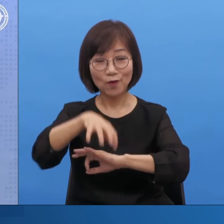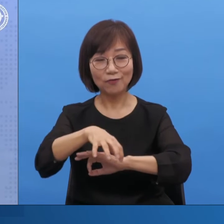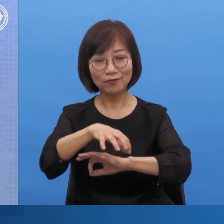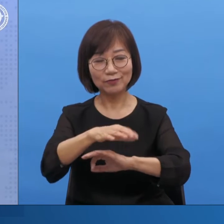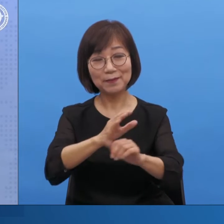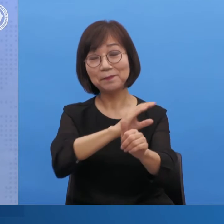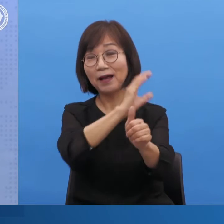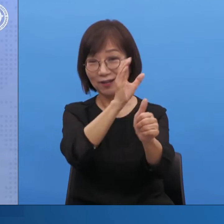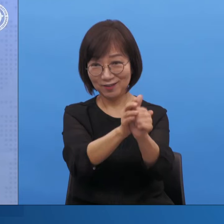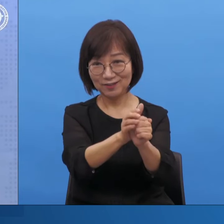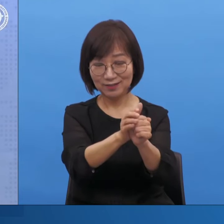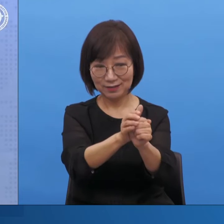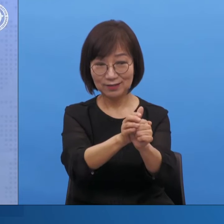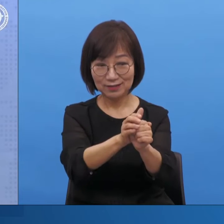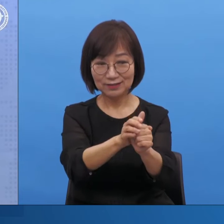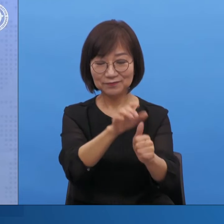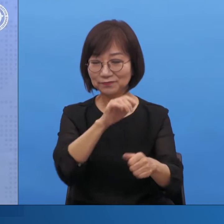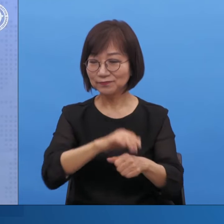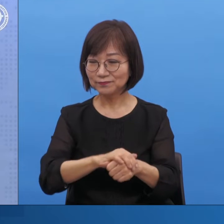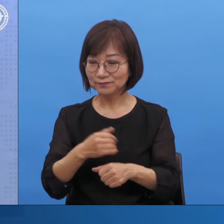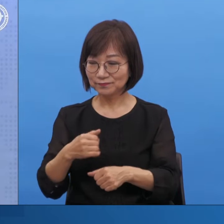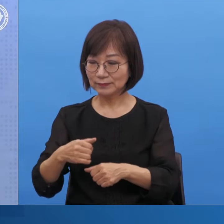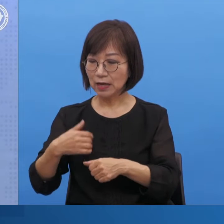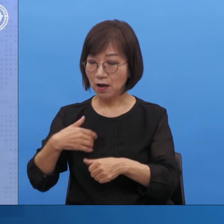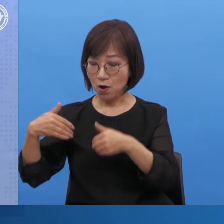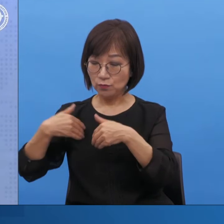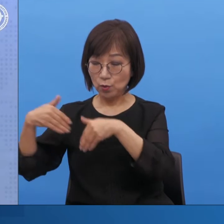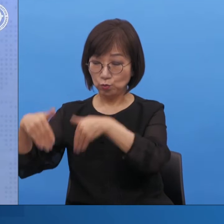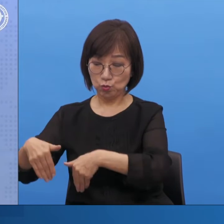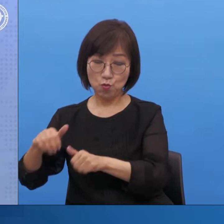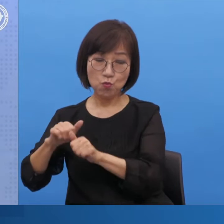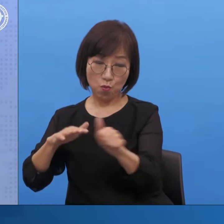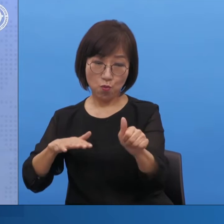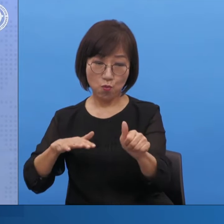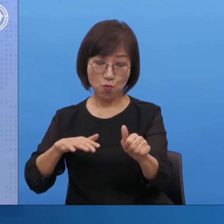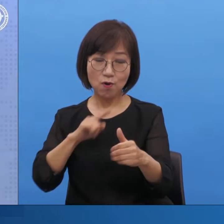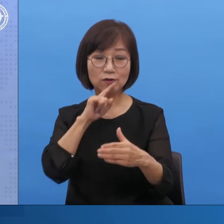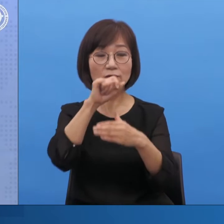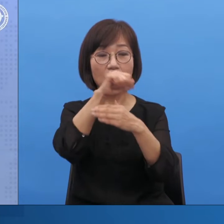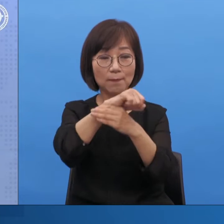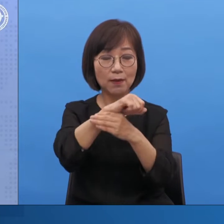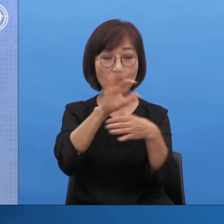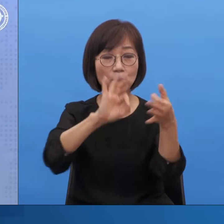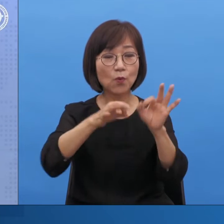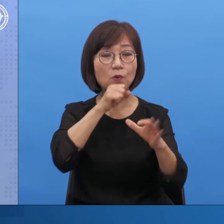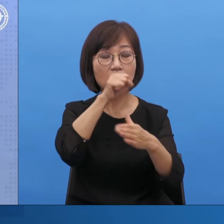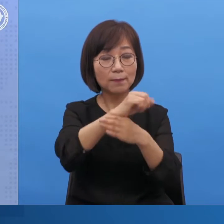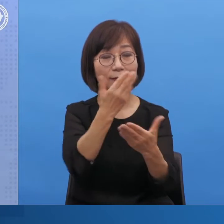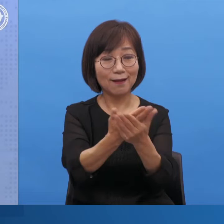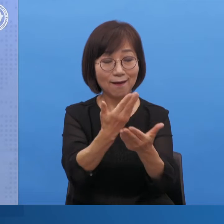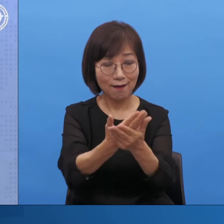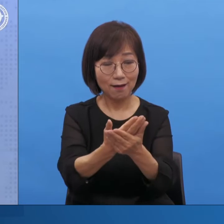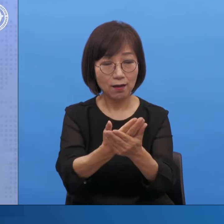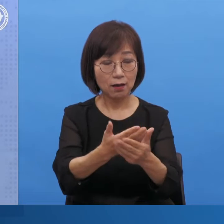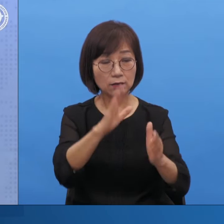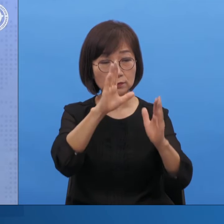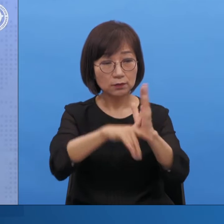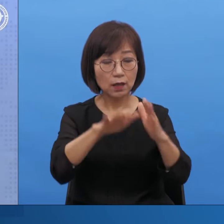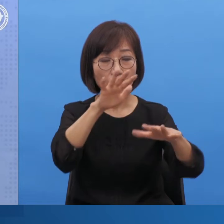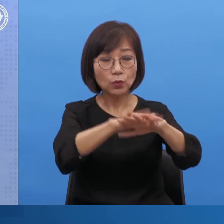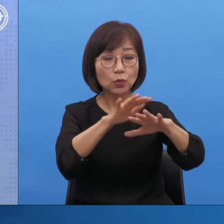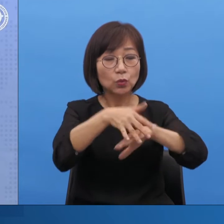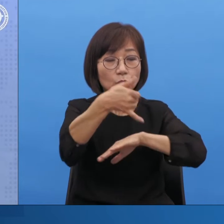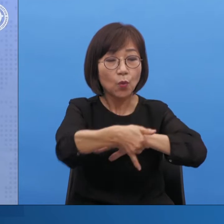포도원에 일하는 사람에게 종을 보내서 열매를 달라 하니까 종을 죽여버렸어요. And so a landowner who planted a vineyard, he